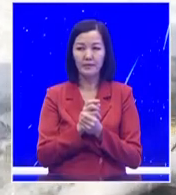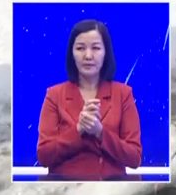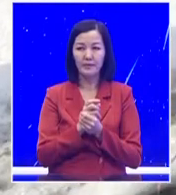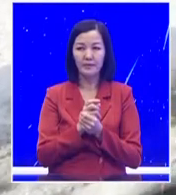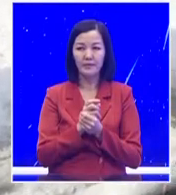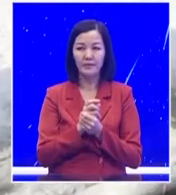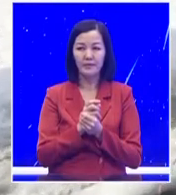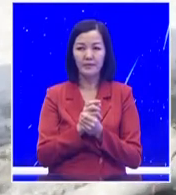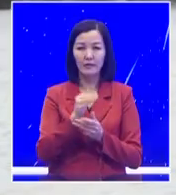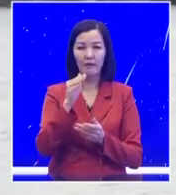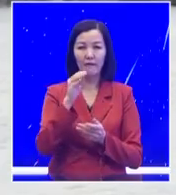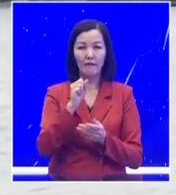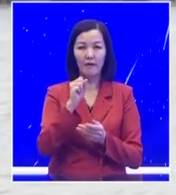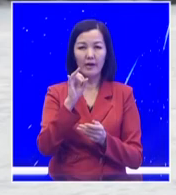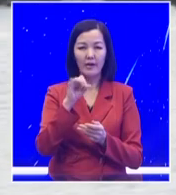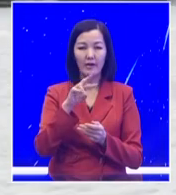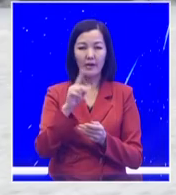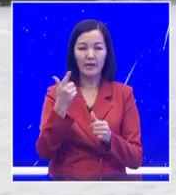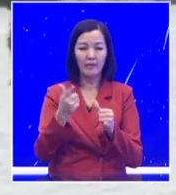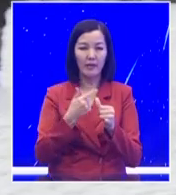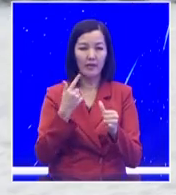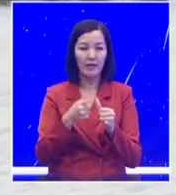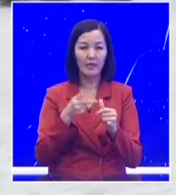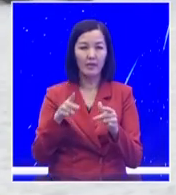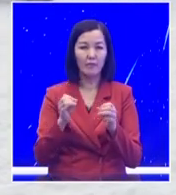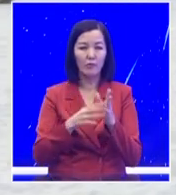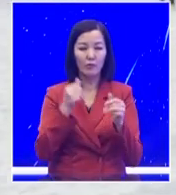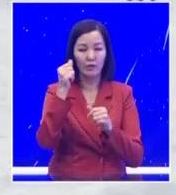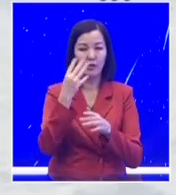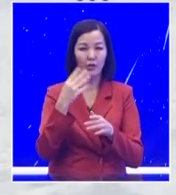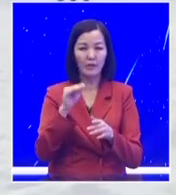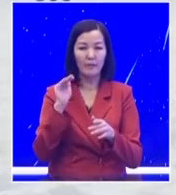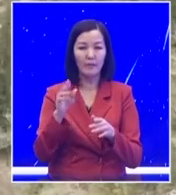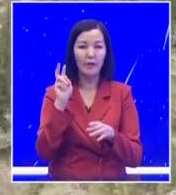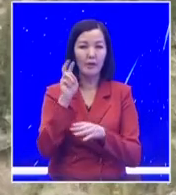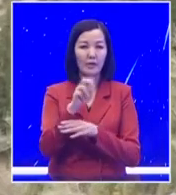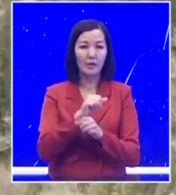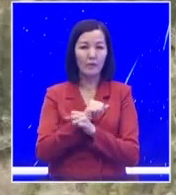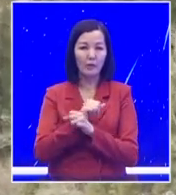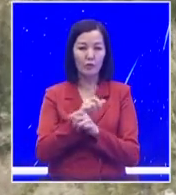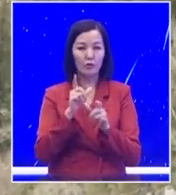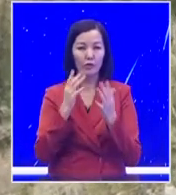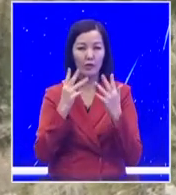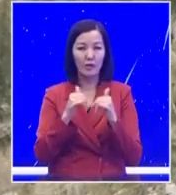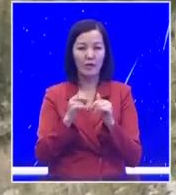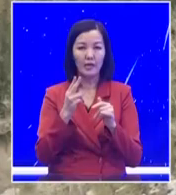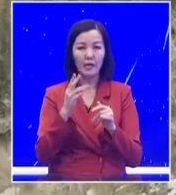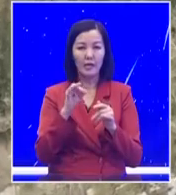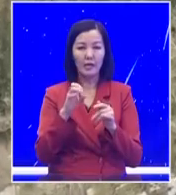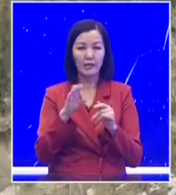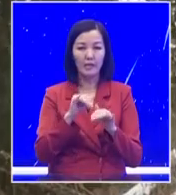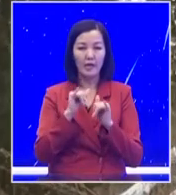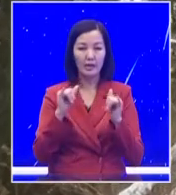Патша балығы форель деген осы. Көлсай көліне 2018 жылы 40 мың демалушыға дейін келген. Былтыр олардың саны 2 есеге